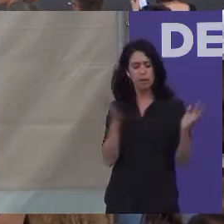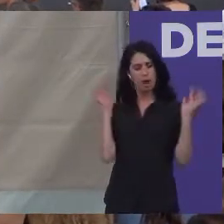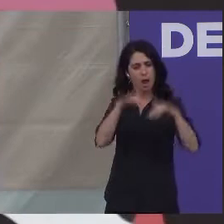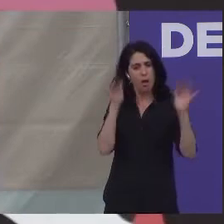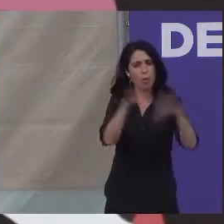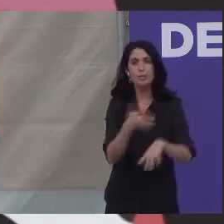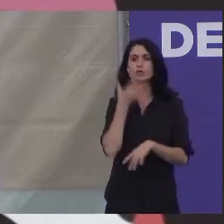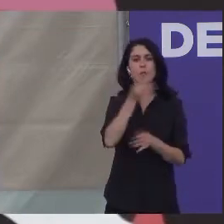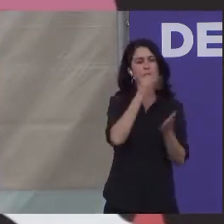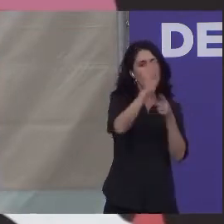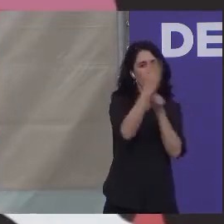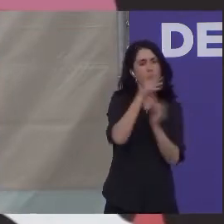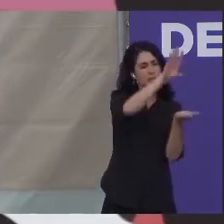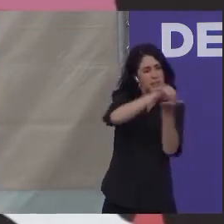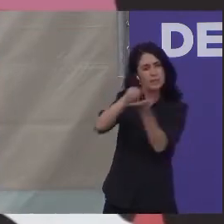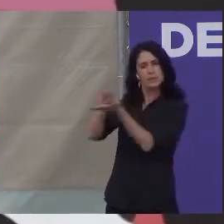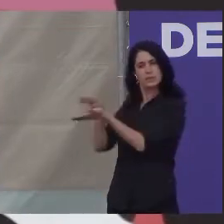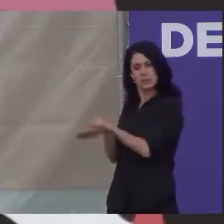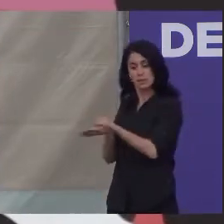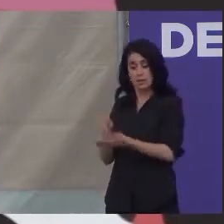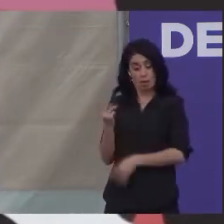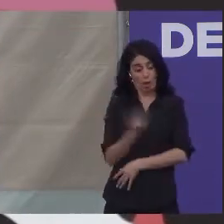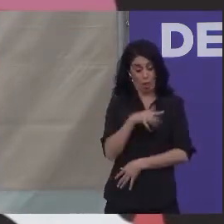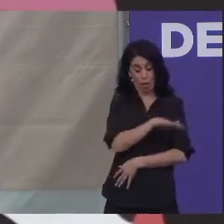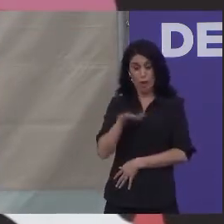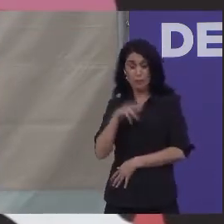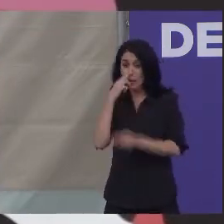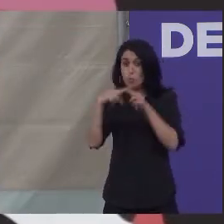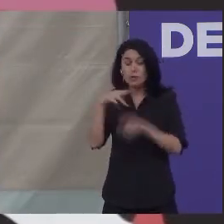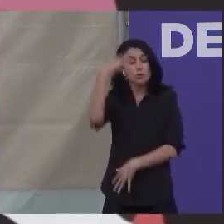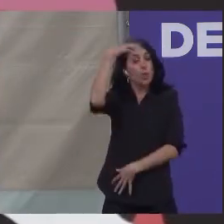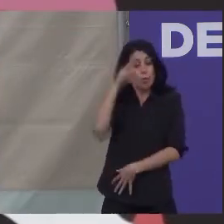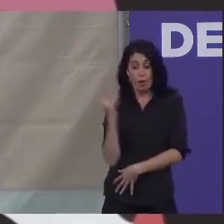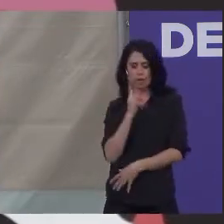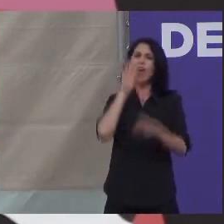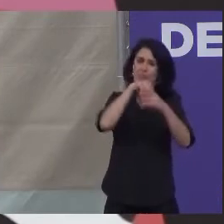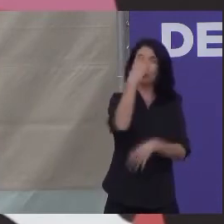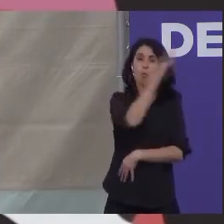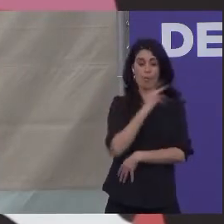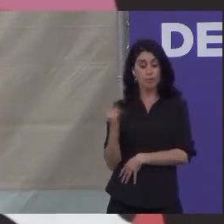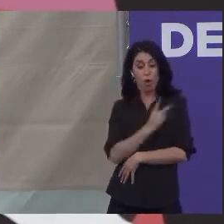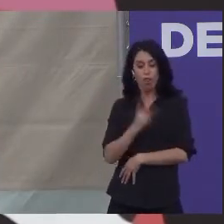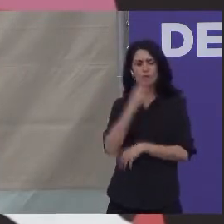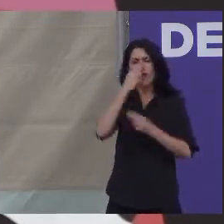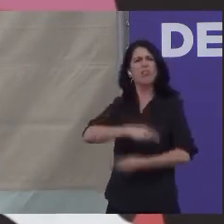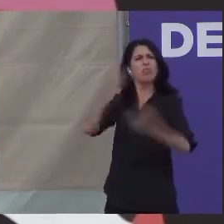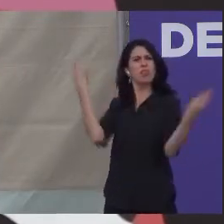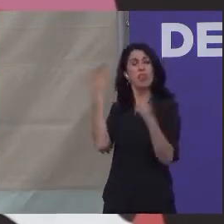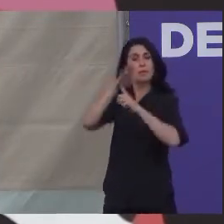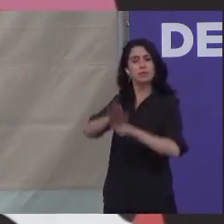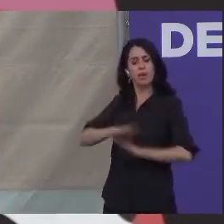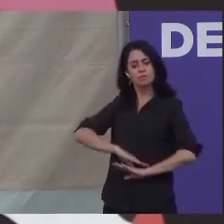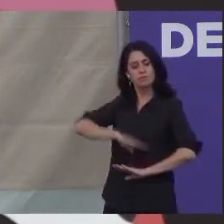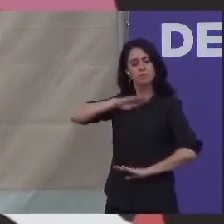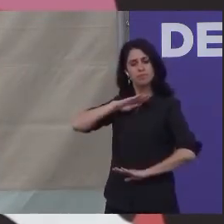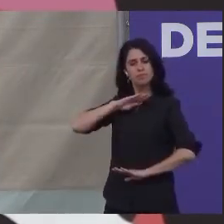recull de propostes. Han sigut els únics espais polítics dins de Podem que han demostrat suficient capacitat i